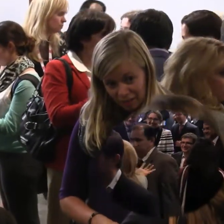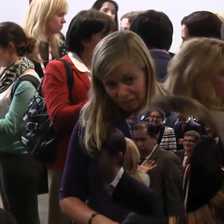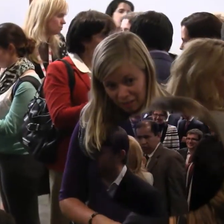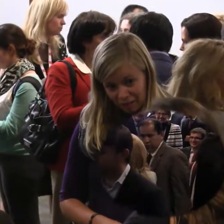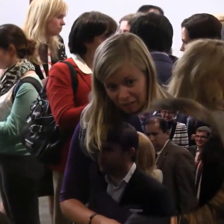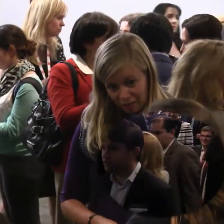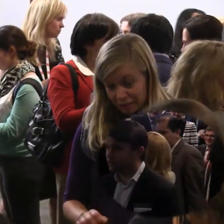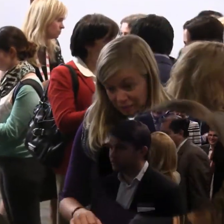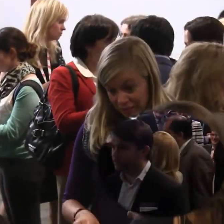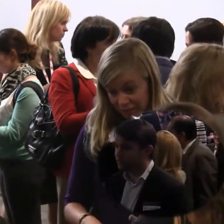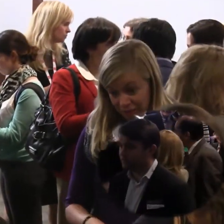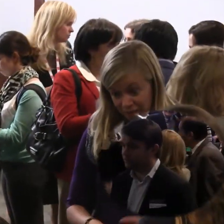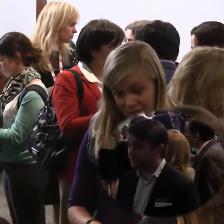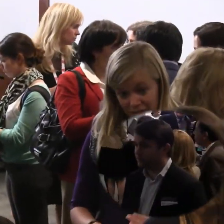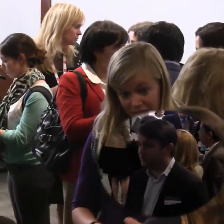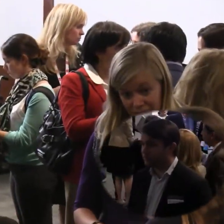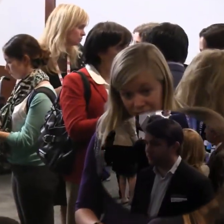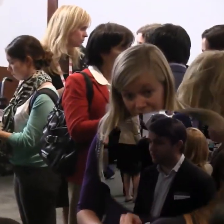Ire ní tàwa.